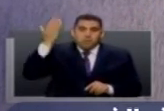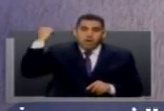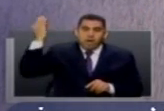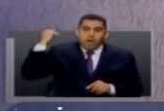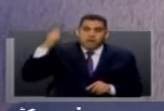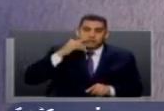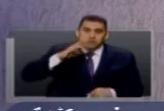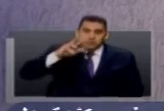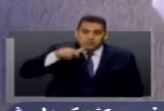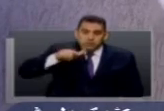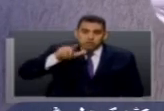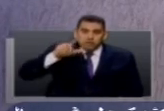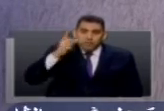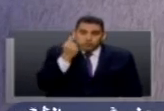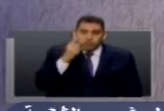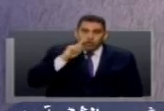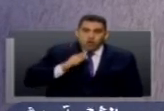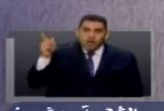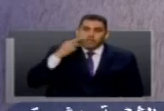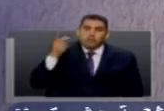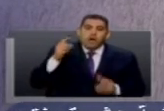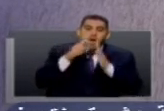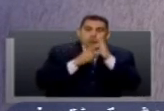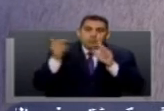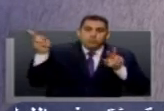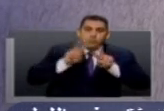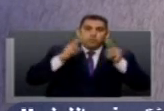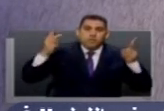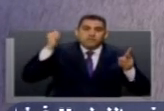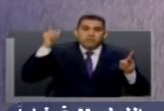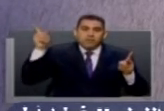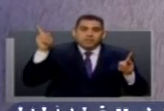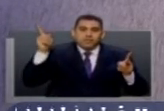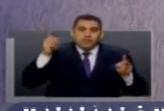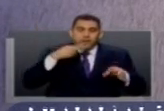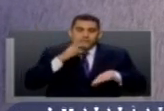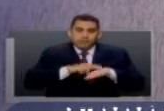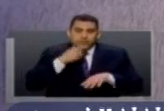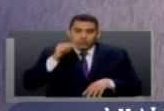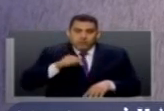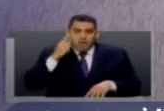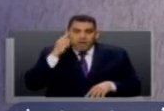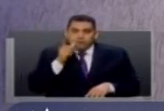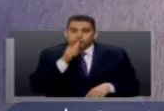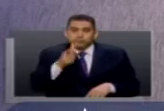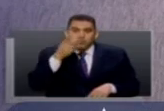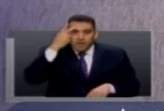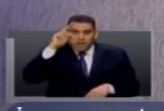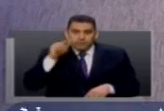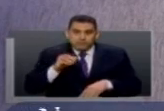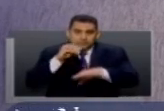الى اخي احمد حرقان يتوجه الى من طرح هذه الفكره الى من قر عنه هذه الفكره او من اصبح